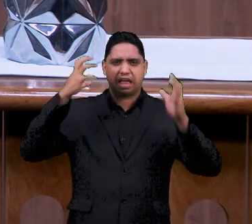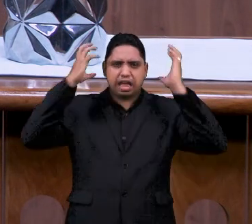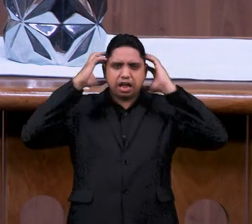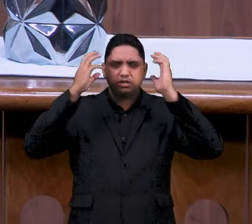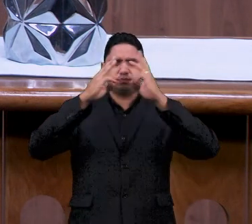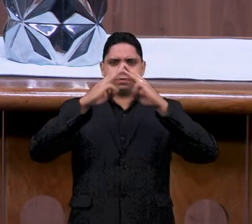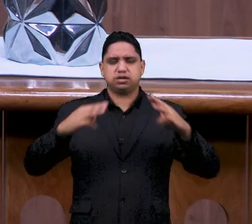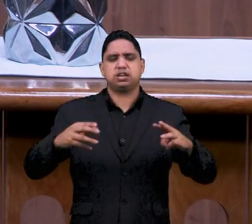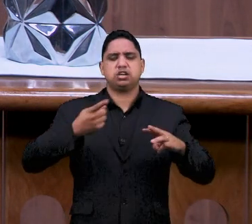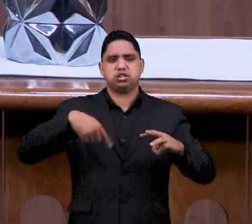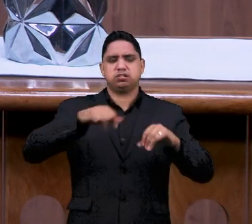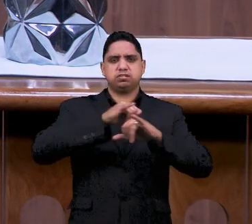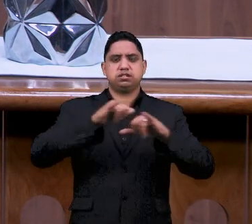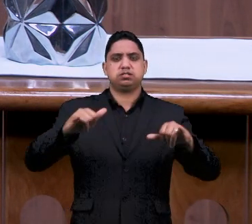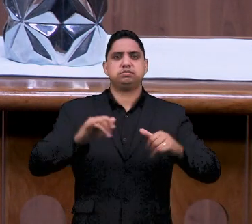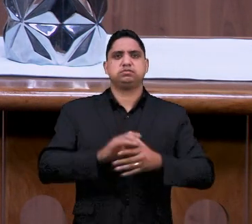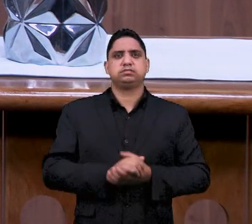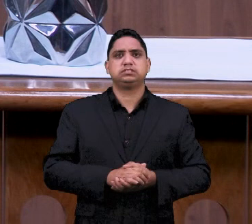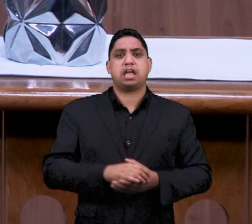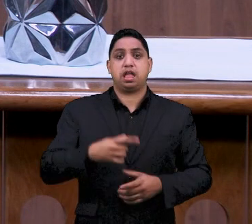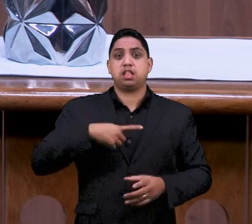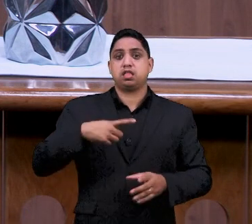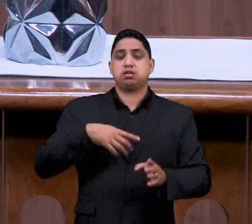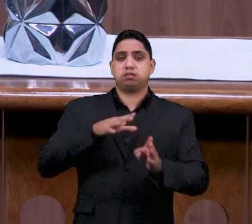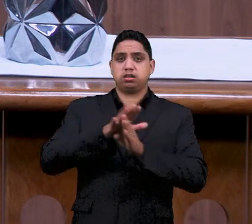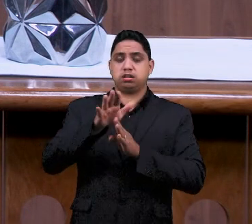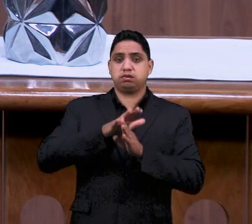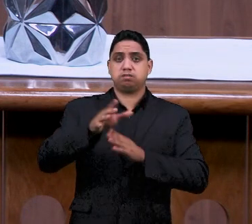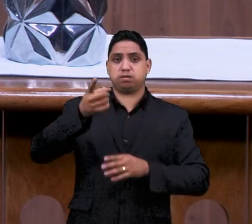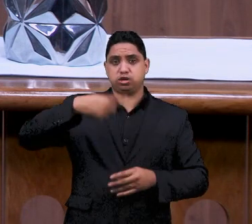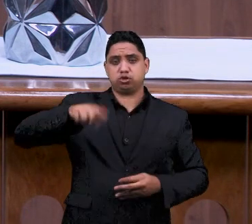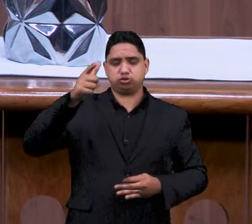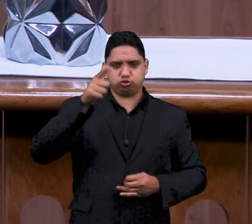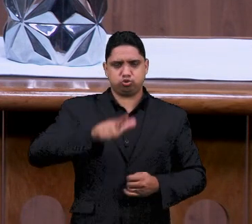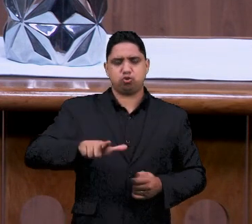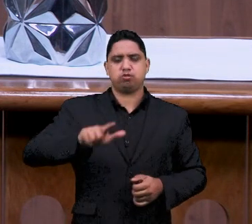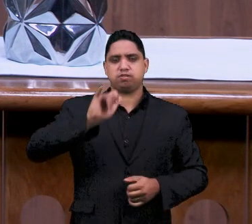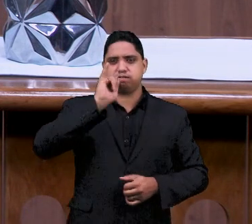cela. Il y a une orientation afin que nous puissions